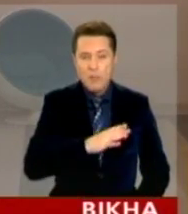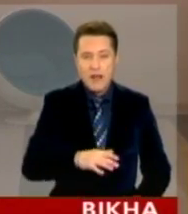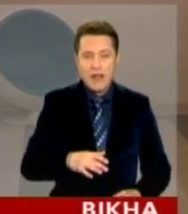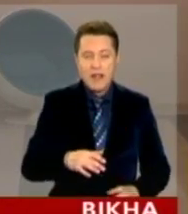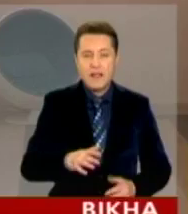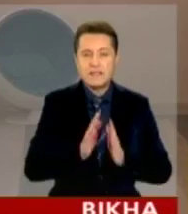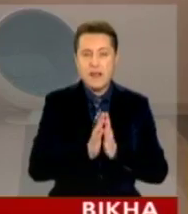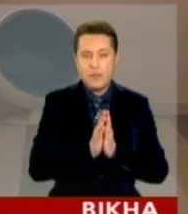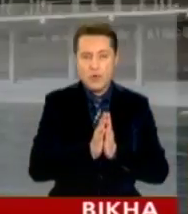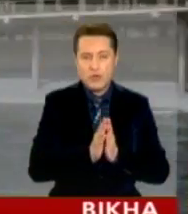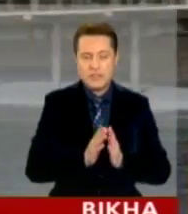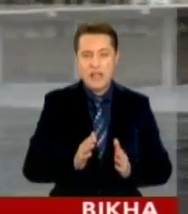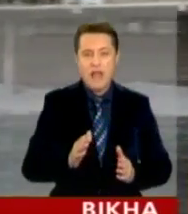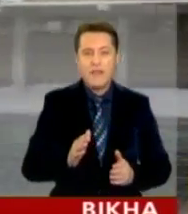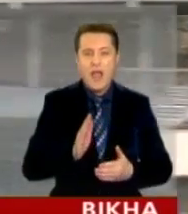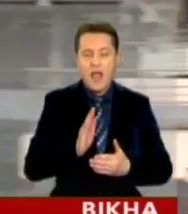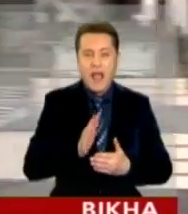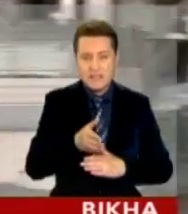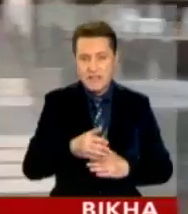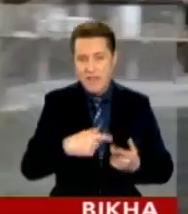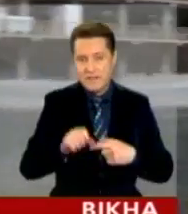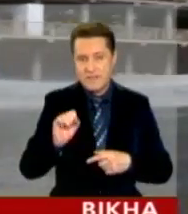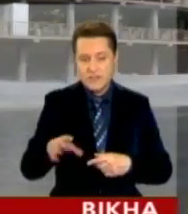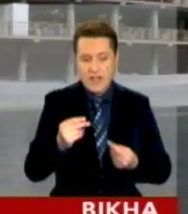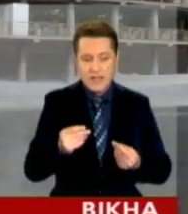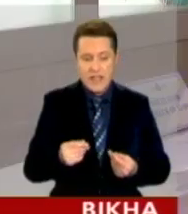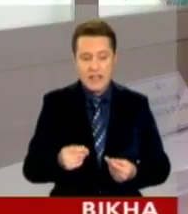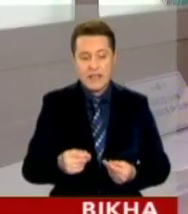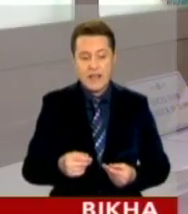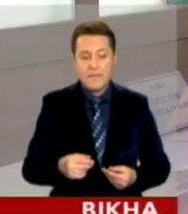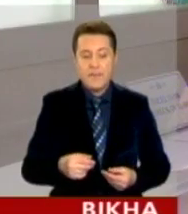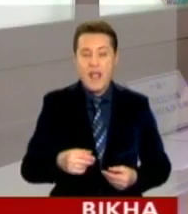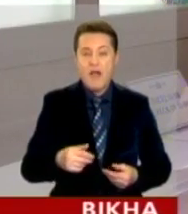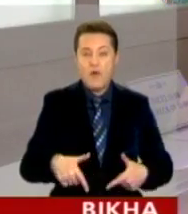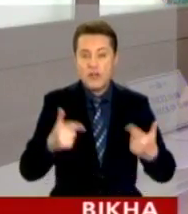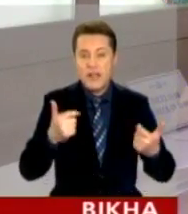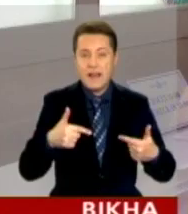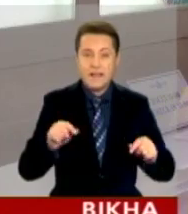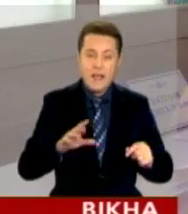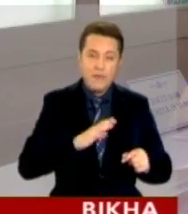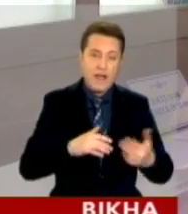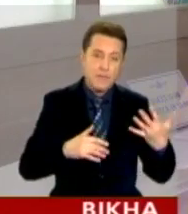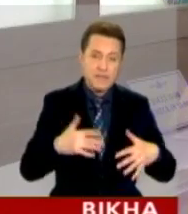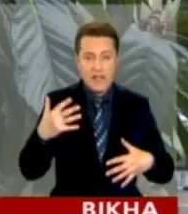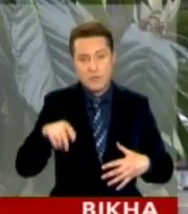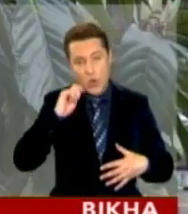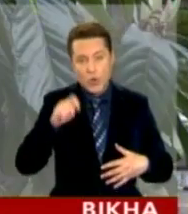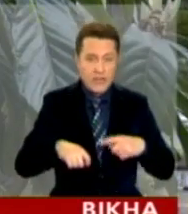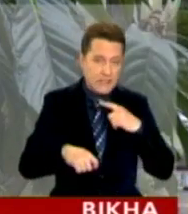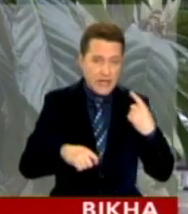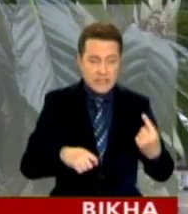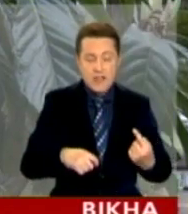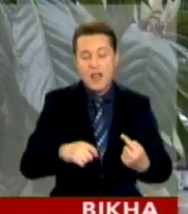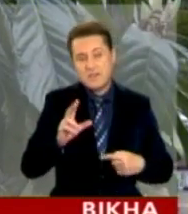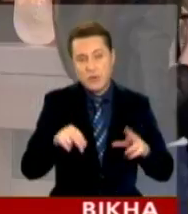від гостей, ми повертали гроші. В готелях, де зазвичай відпочиває 50 на 50 і українців, і росіян, сподіваються, що кримський сезон